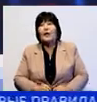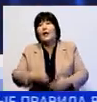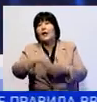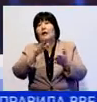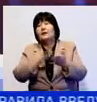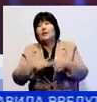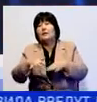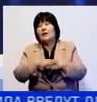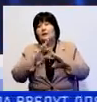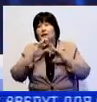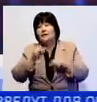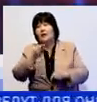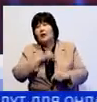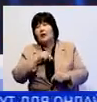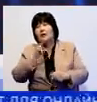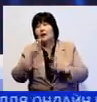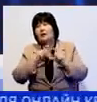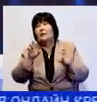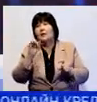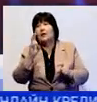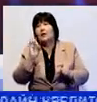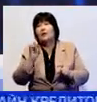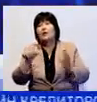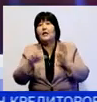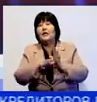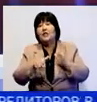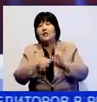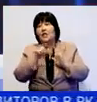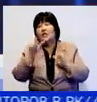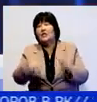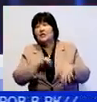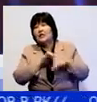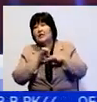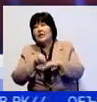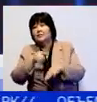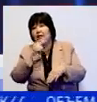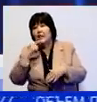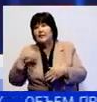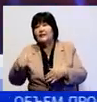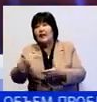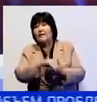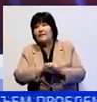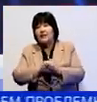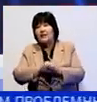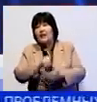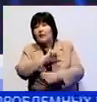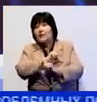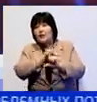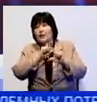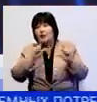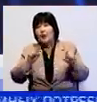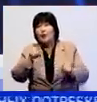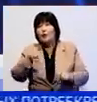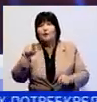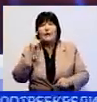Зарегистрировано массовое отравление работников предприятия «Байконур-Энерго». 6 человек доставлены в Российское федеральное государственное медучреждение